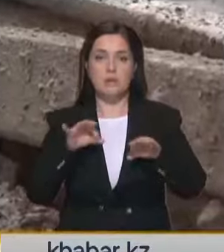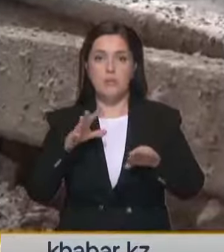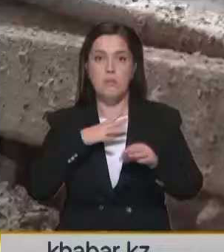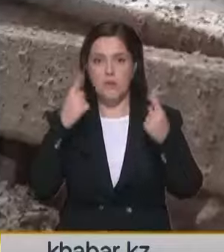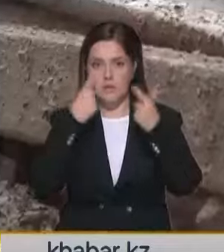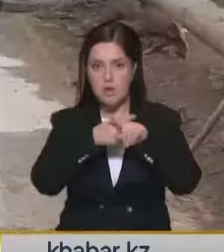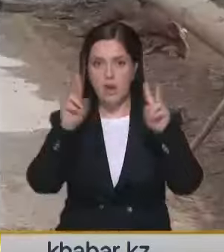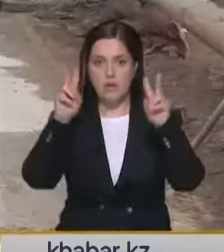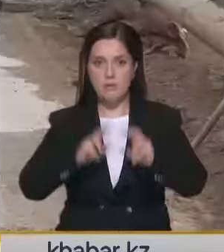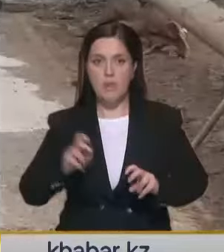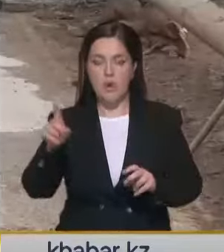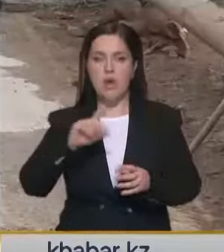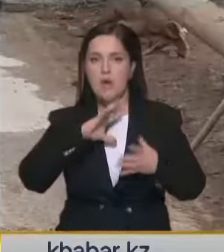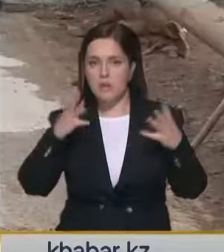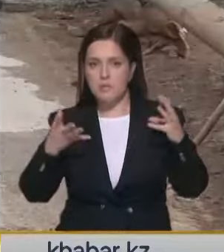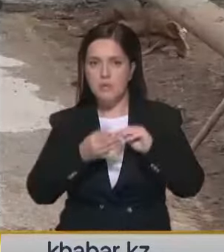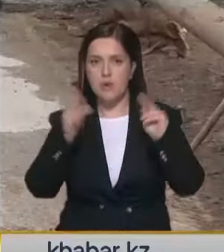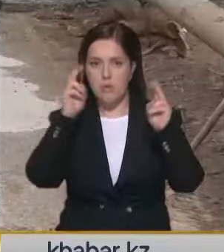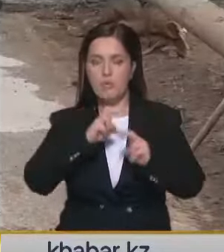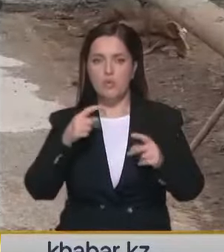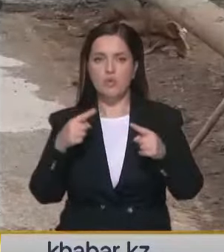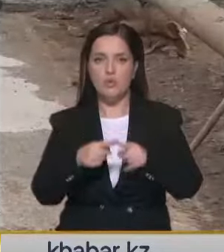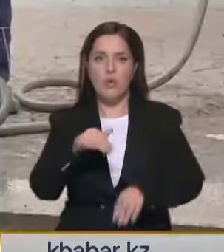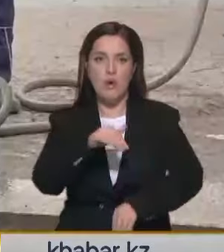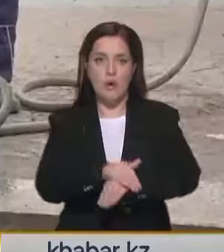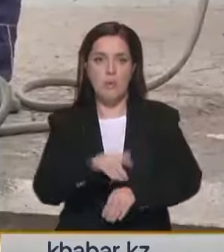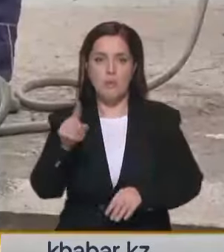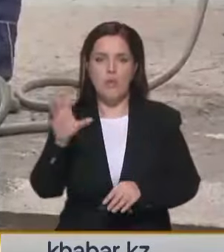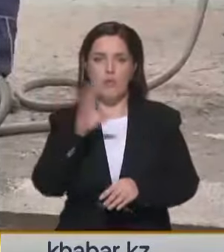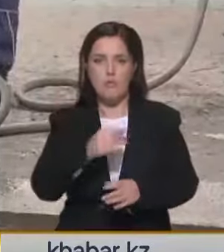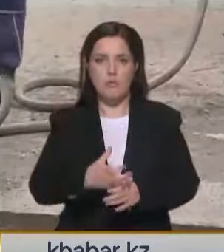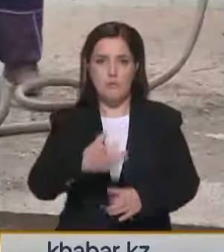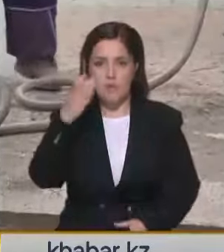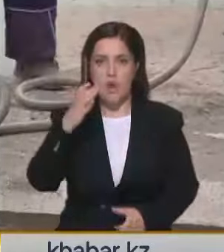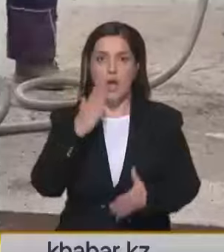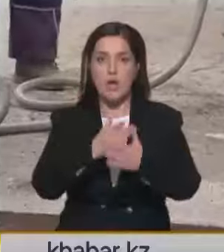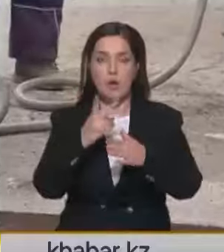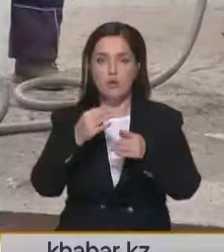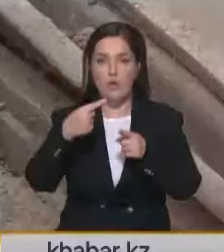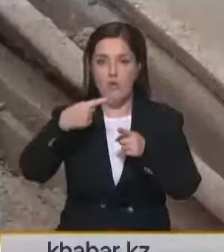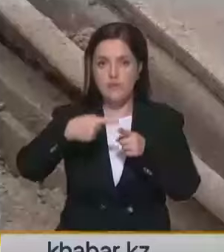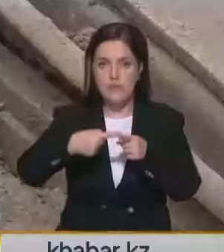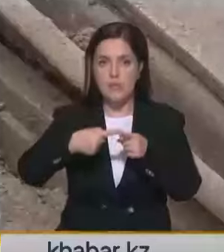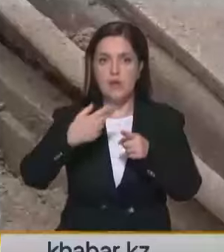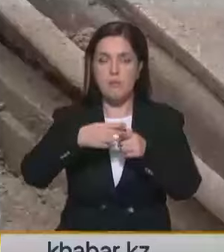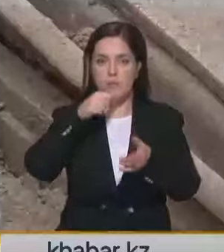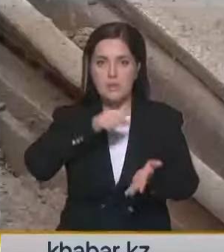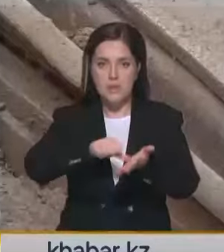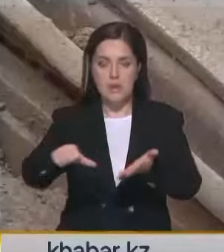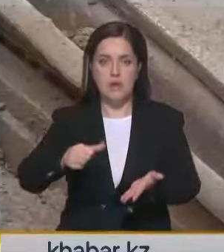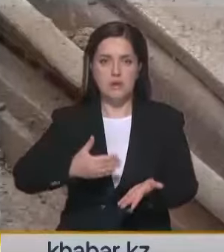провели технический осмотр сооружения. Экспертиза показала, что опора моста целая, но в местах стыков дорожного покрытия появились